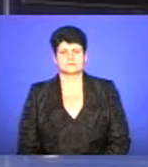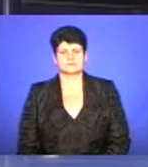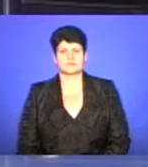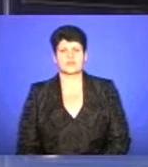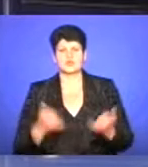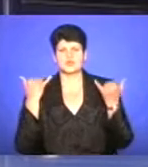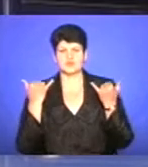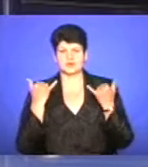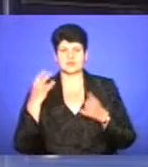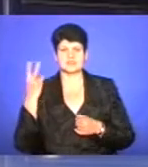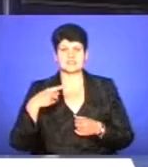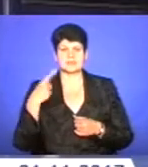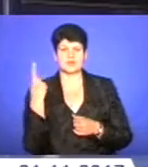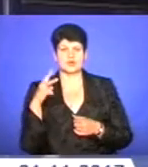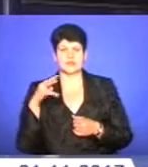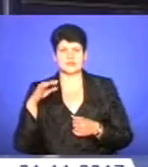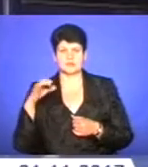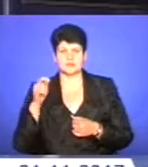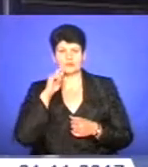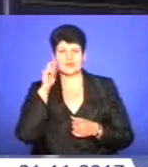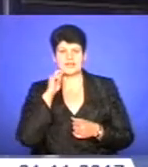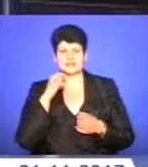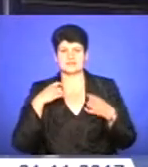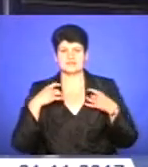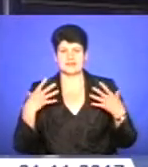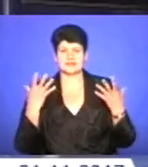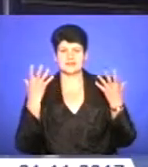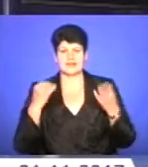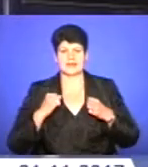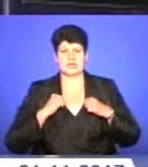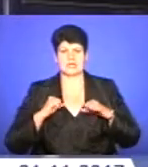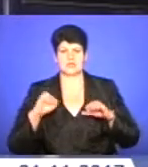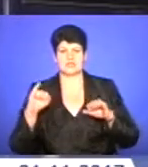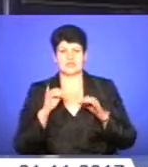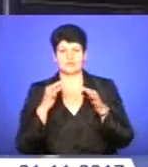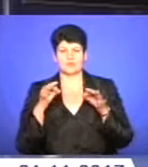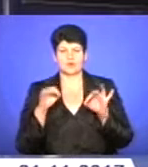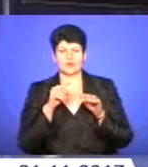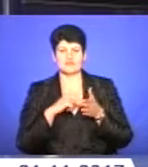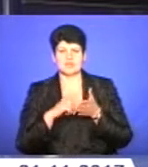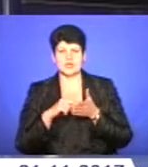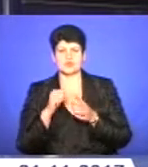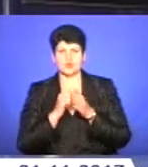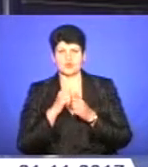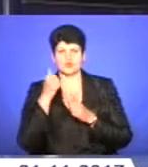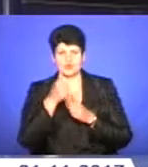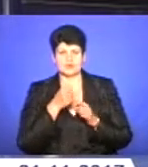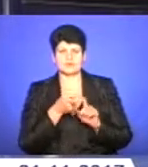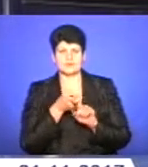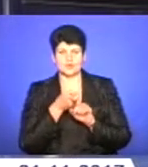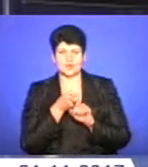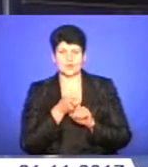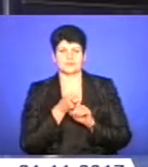Сьогодні, 21 листопада, в Україні знакове свято – День гідності та свободи. Його відзначають щороку на честь Помаранчевої